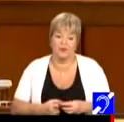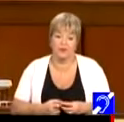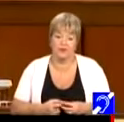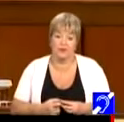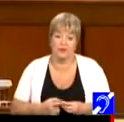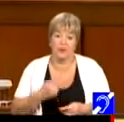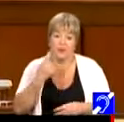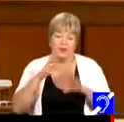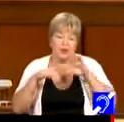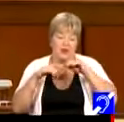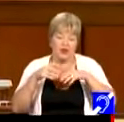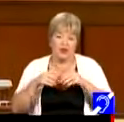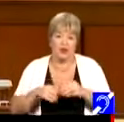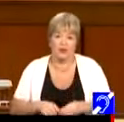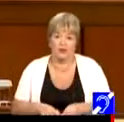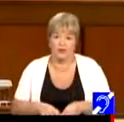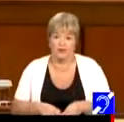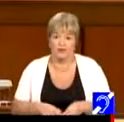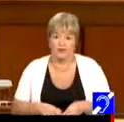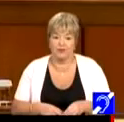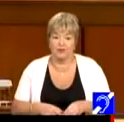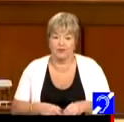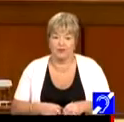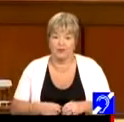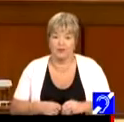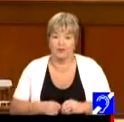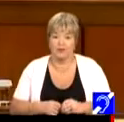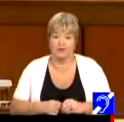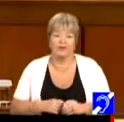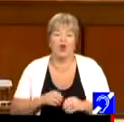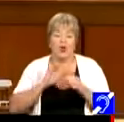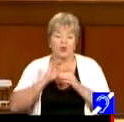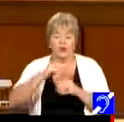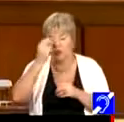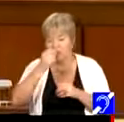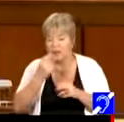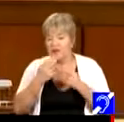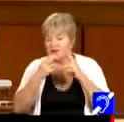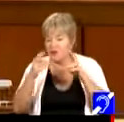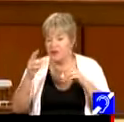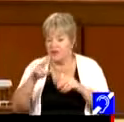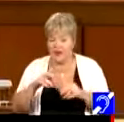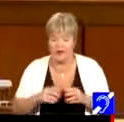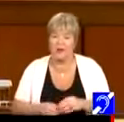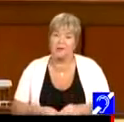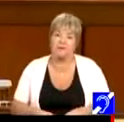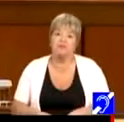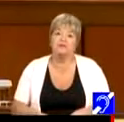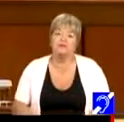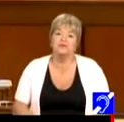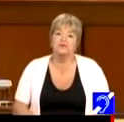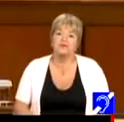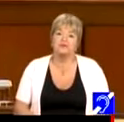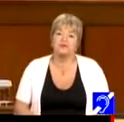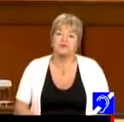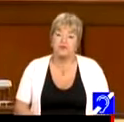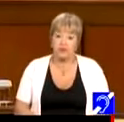doamna prim-ministru, prea fericite părinte patriar, înalt preasfinția